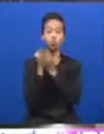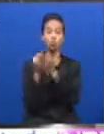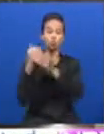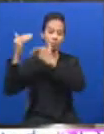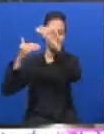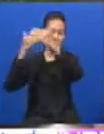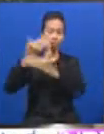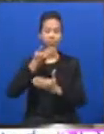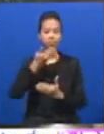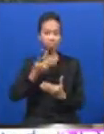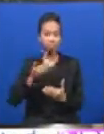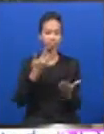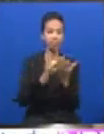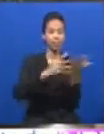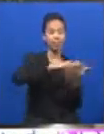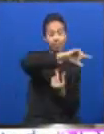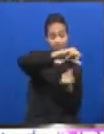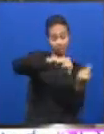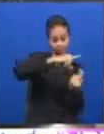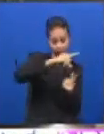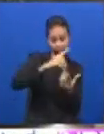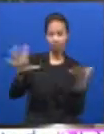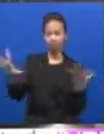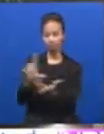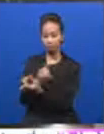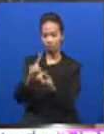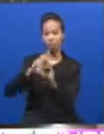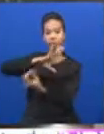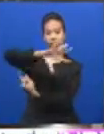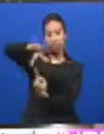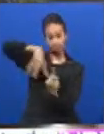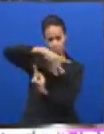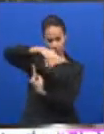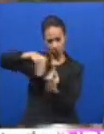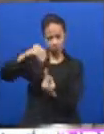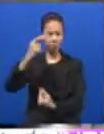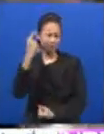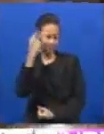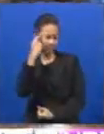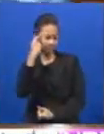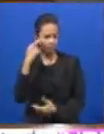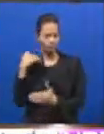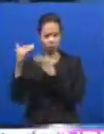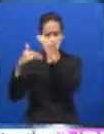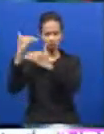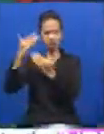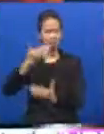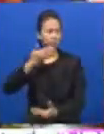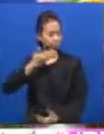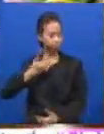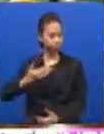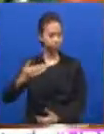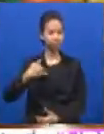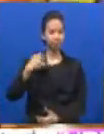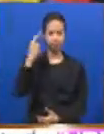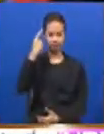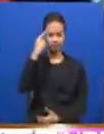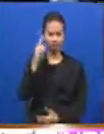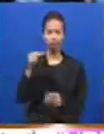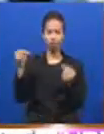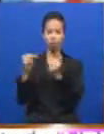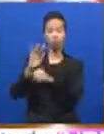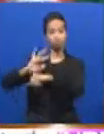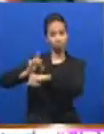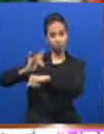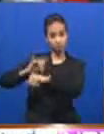คือด้านเศรษฐกิจสังคมและสิ่งแวดล้อมโดยตระหนักถึงการพัฒนาที่ยั่งยืนจะต้องคำนึงถึงการรักษาทรัพยากร